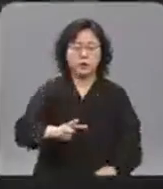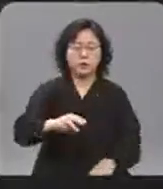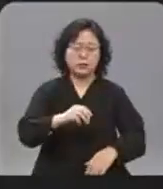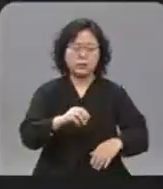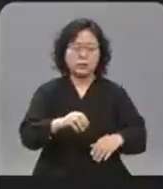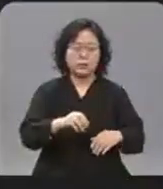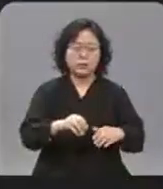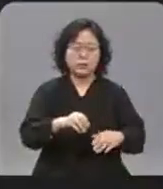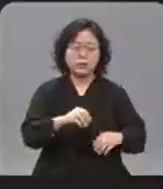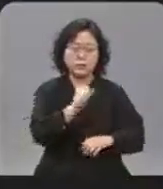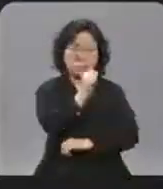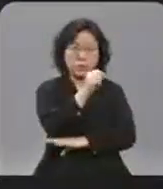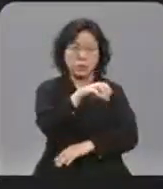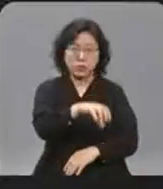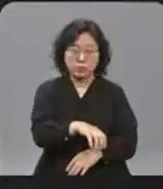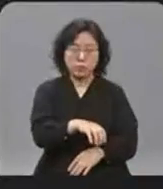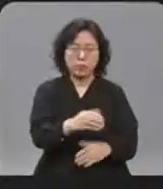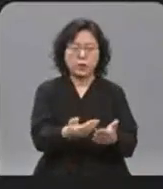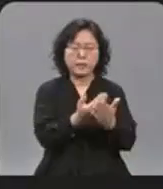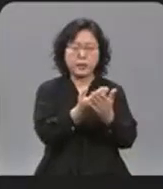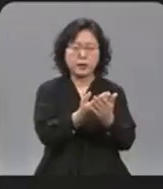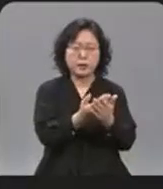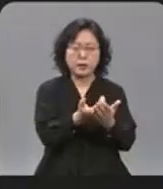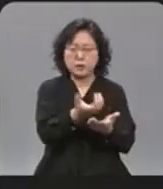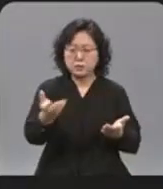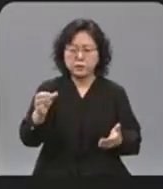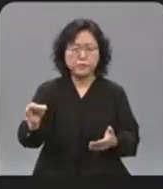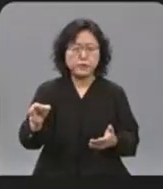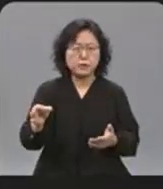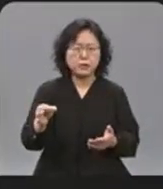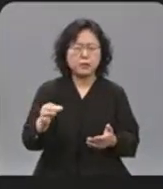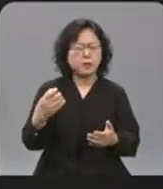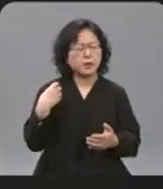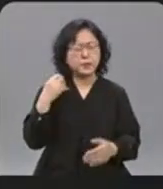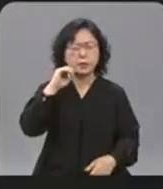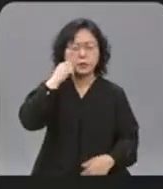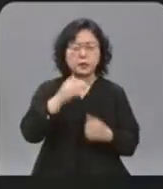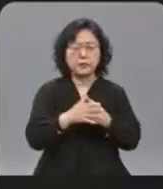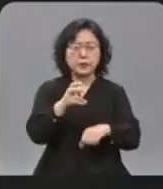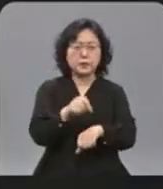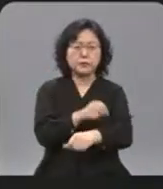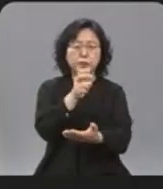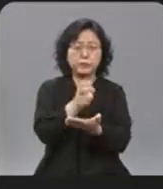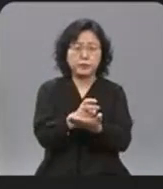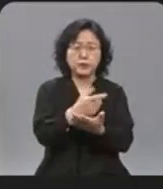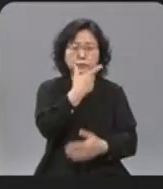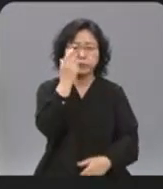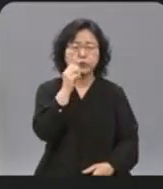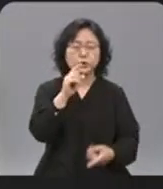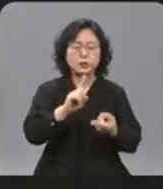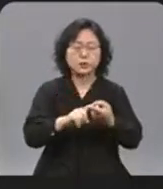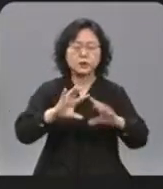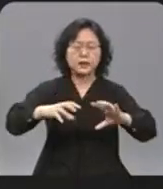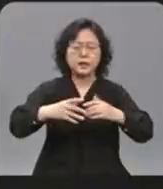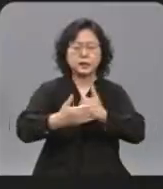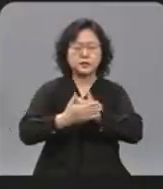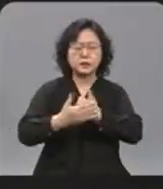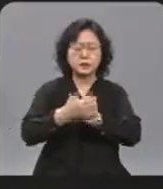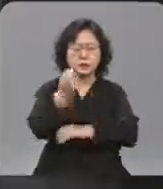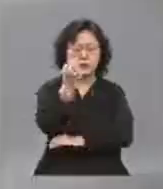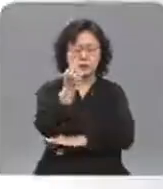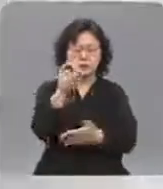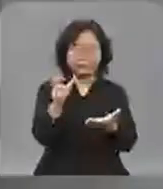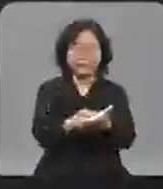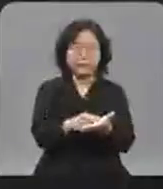기존 부지를 개발한 비용으로 이전 비용을 다 댈 수 없는 상황이었는데 특별법은 이 부족분을 국가가 지원하는 근거를 담고